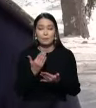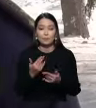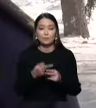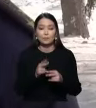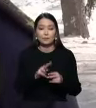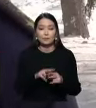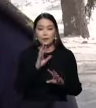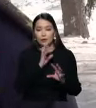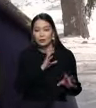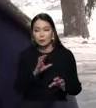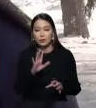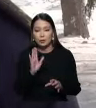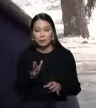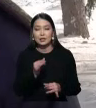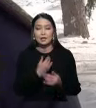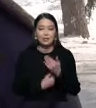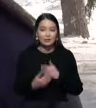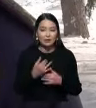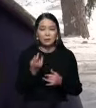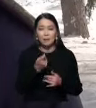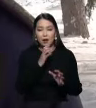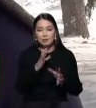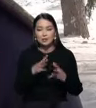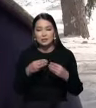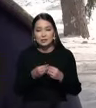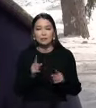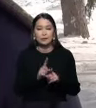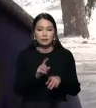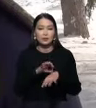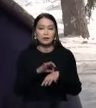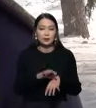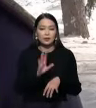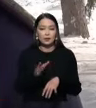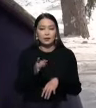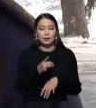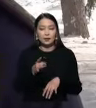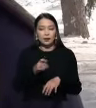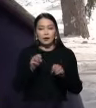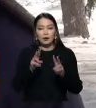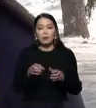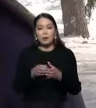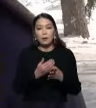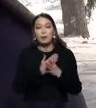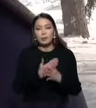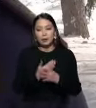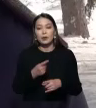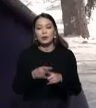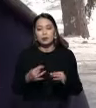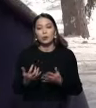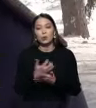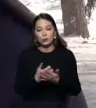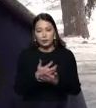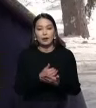и инвалидам, таким гражданам, мы проводим акцию совместно с районными подразделениями, где помогаем чистить снег, убирать, потому